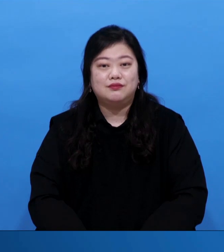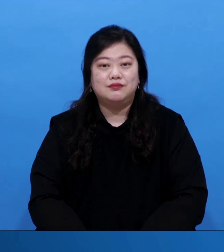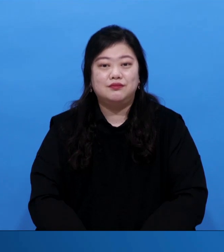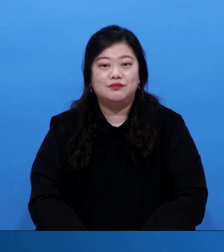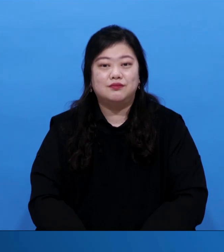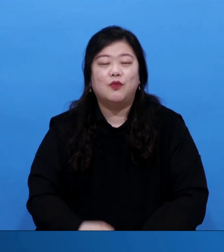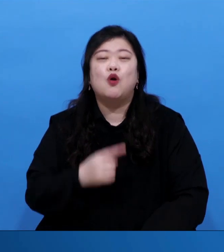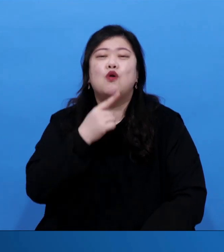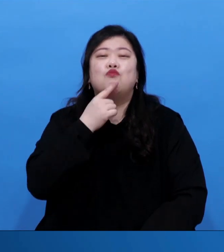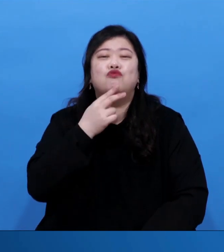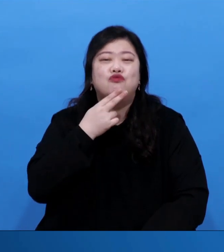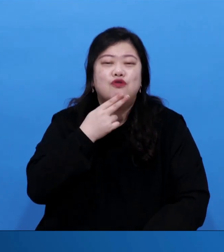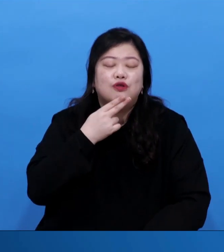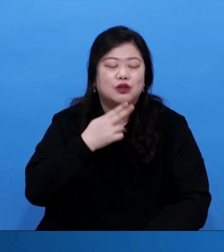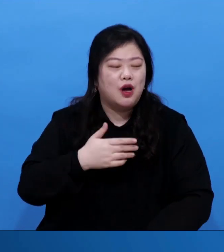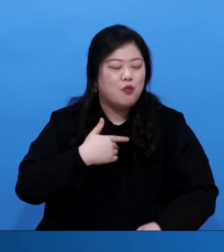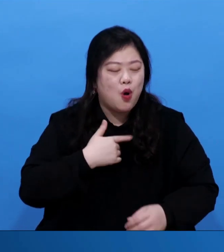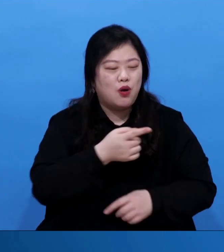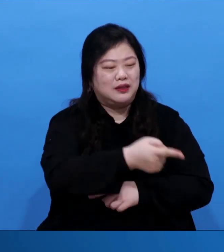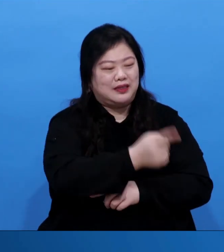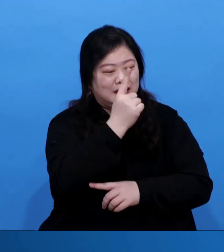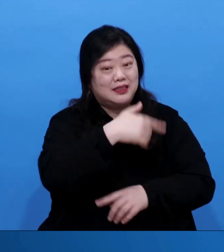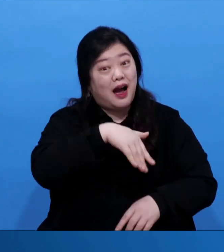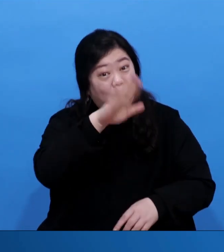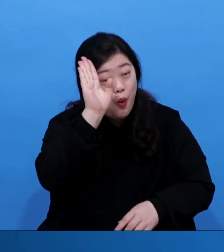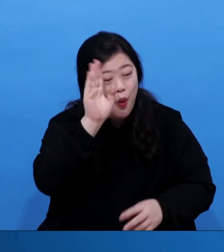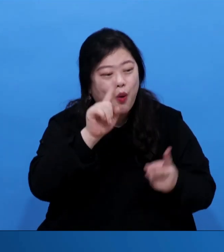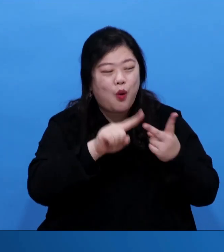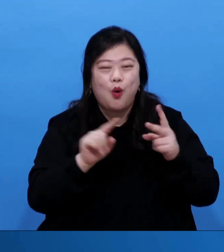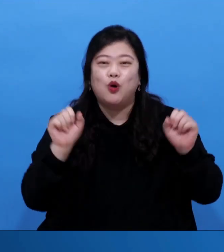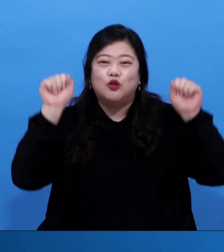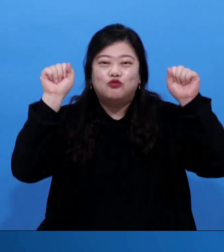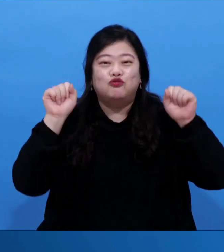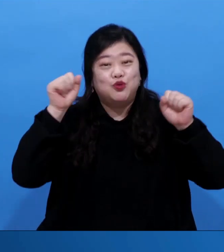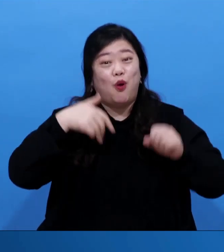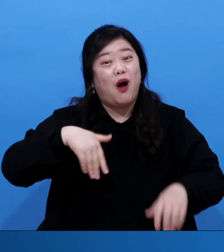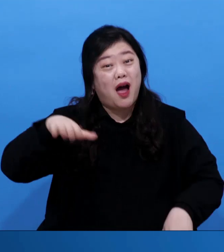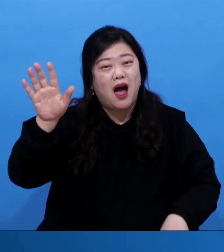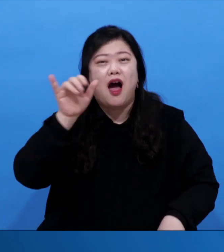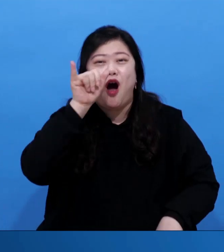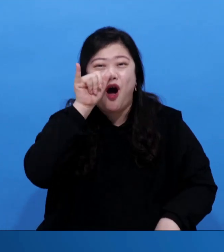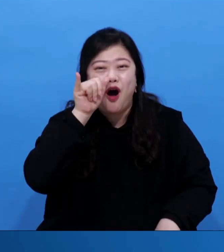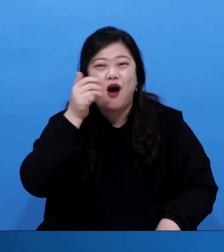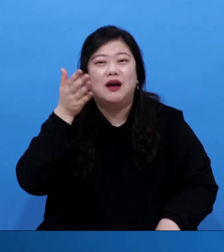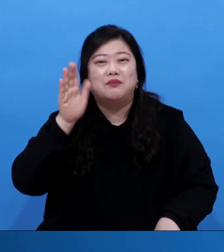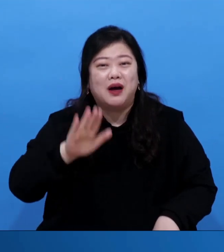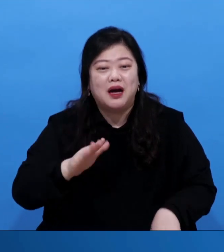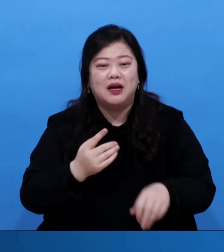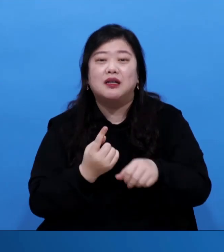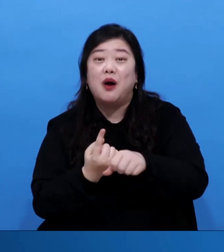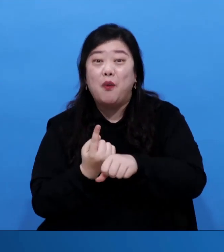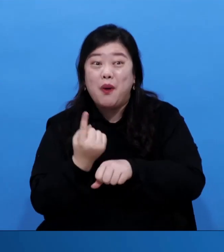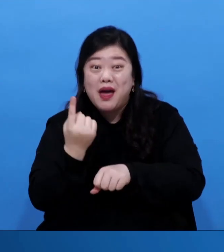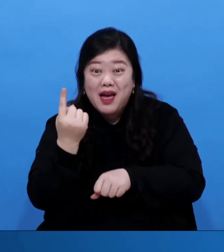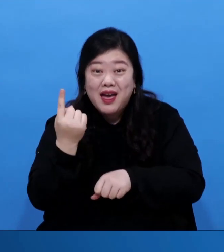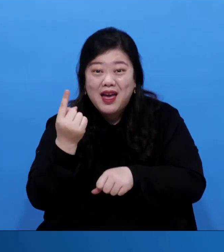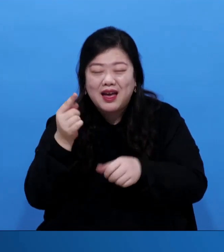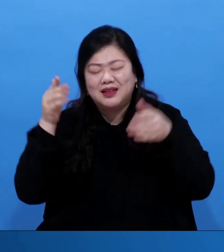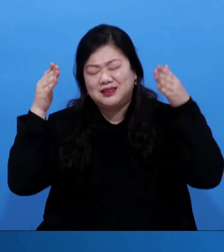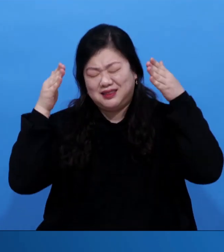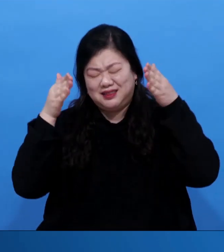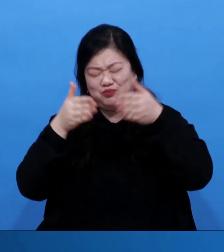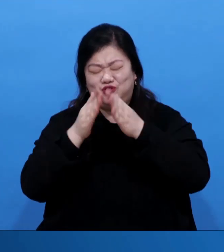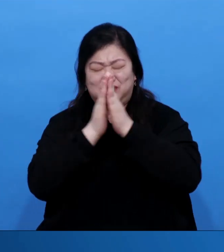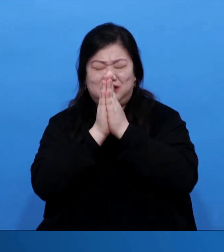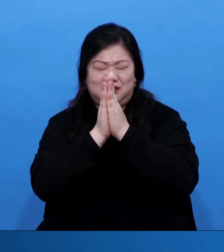운동도 하고 어떨 때는 뭐 낚시도 하고 이럴 때 있죠. 일부러 그렇지. 그 외에는요, 거의 이 집중 기도. There are times where I intentionally meet with other people,